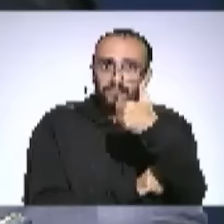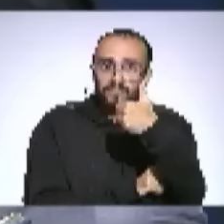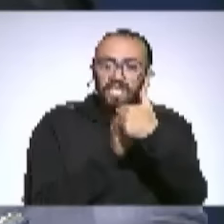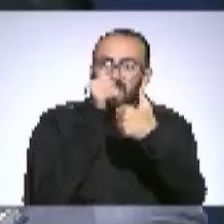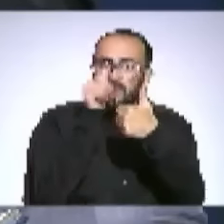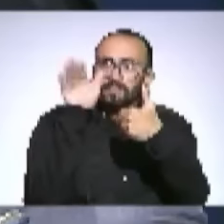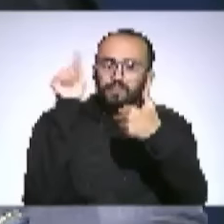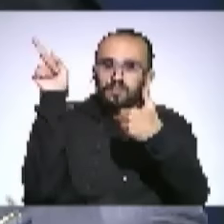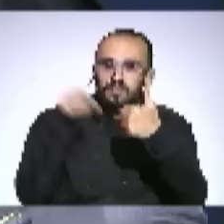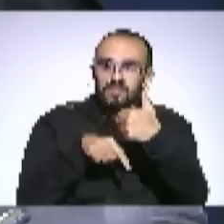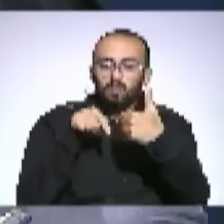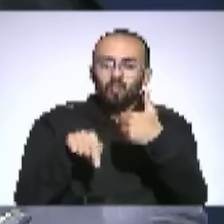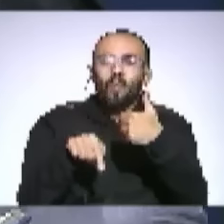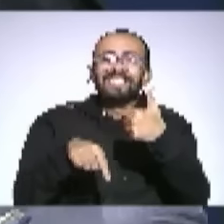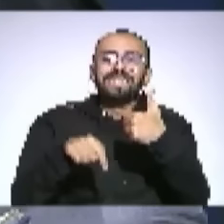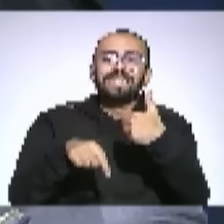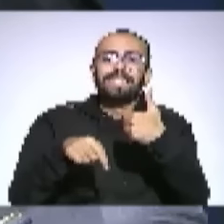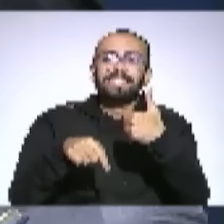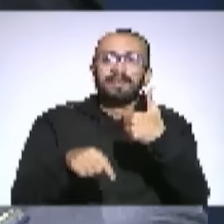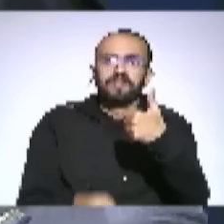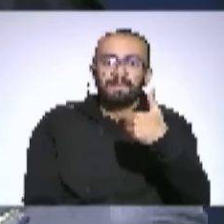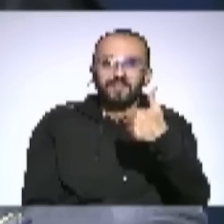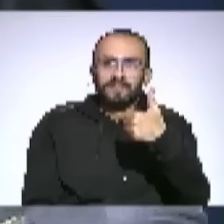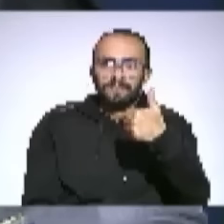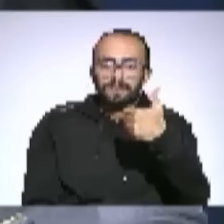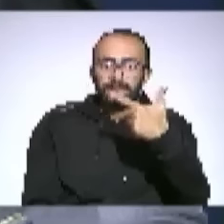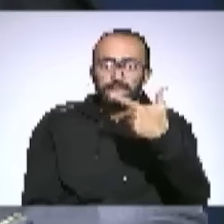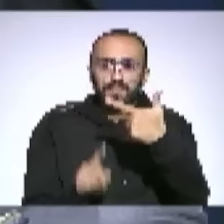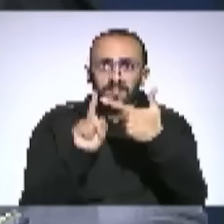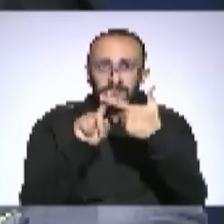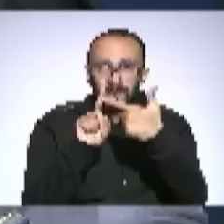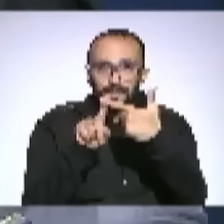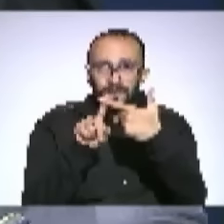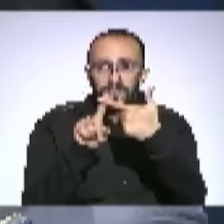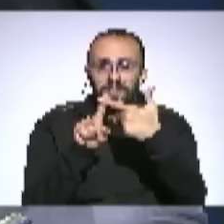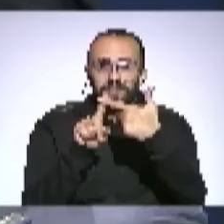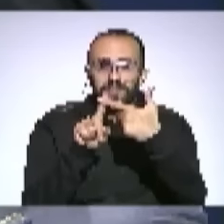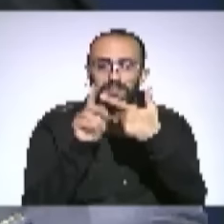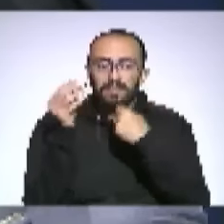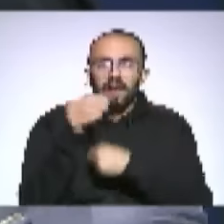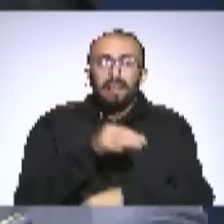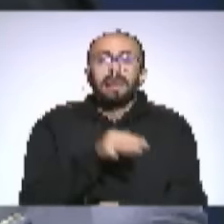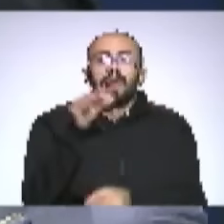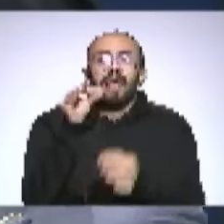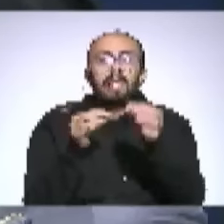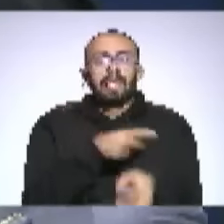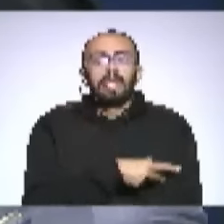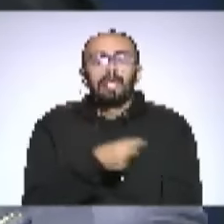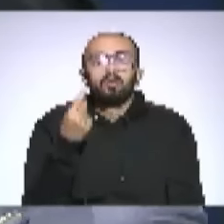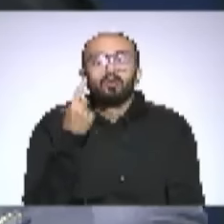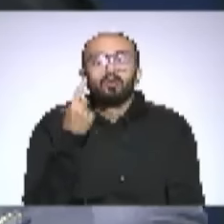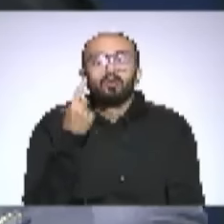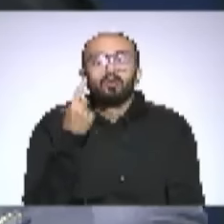الكويت ويرجع فورا تاني امر هنعمله تحاليل لكل شيء طبعا طبعا